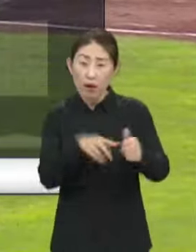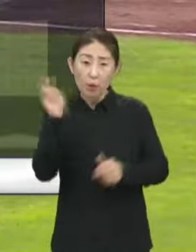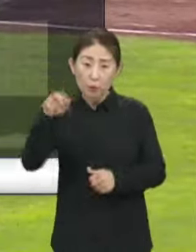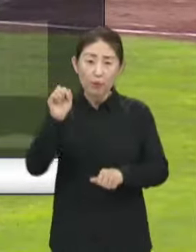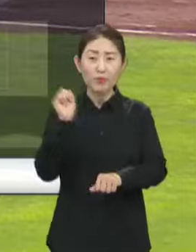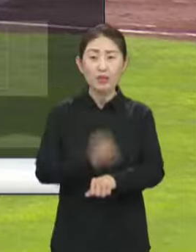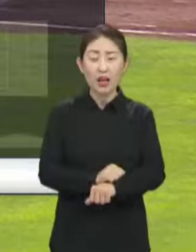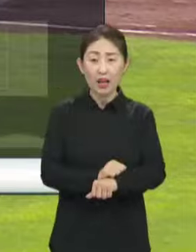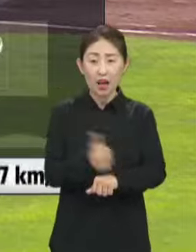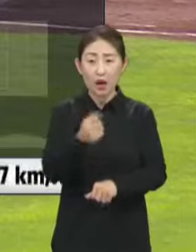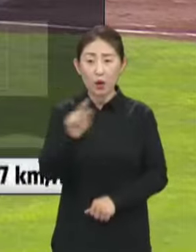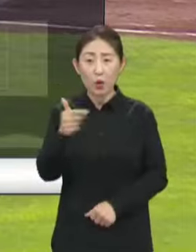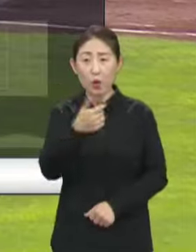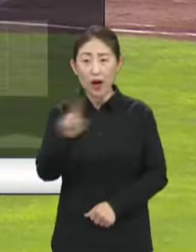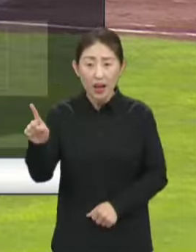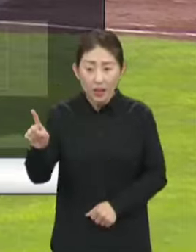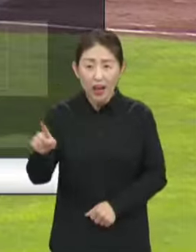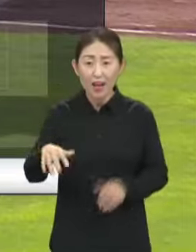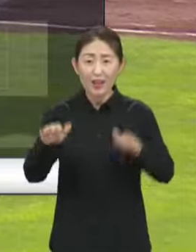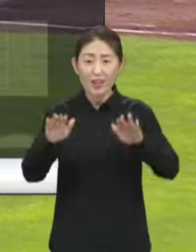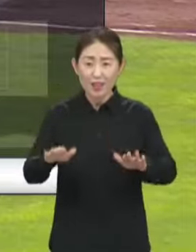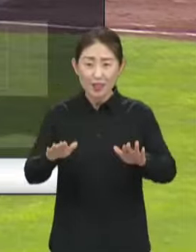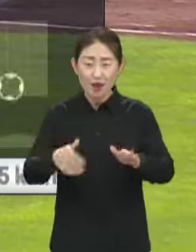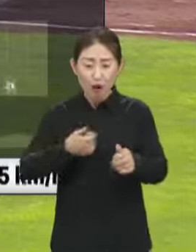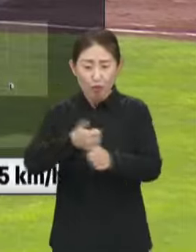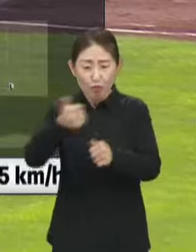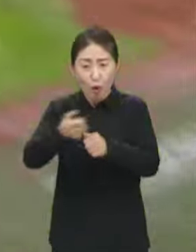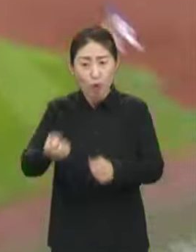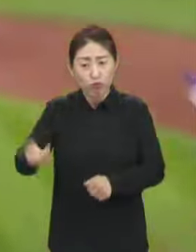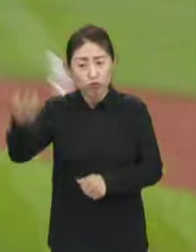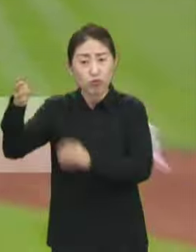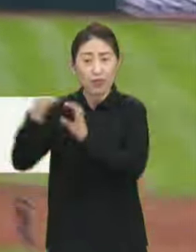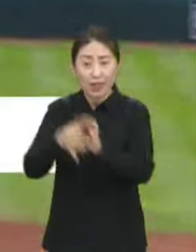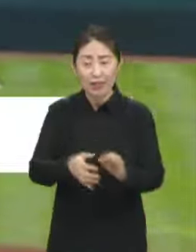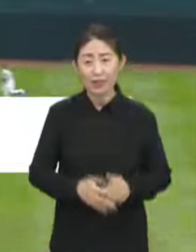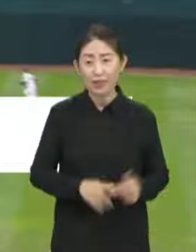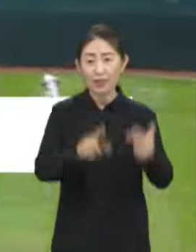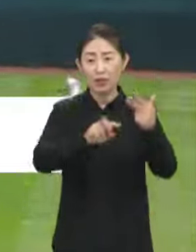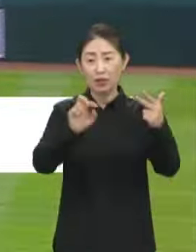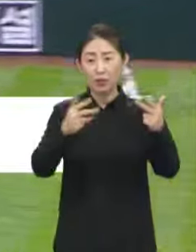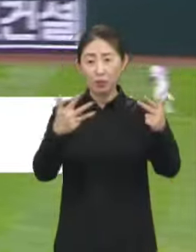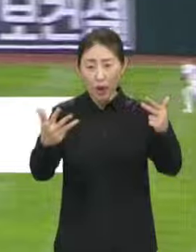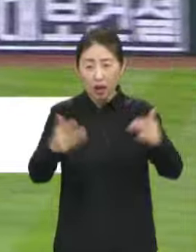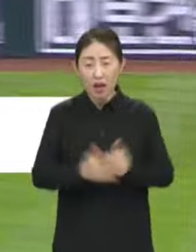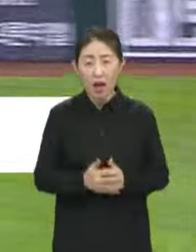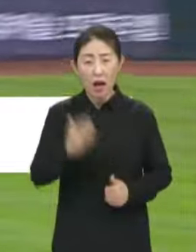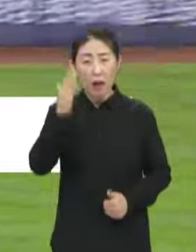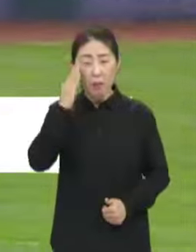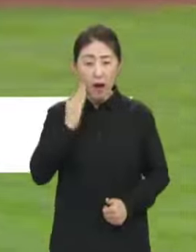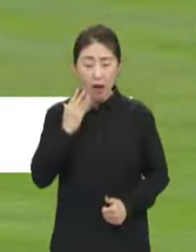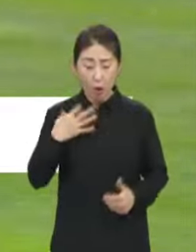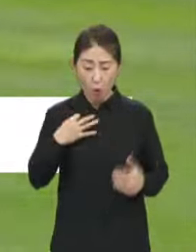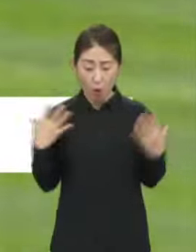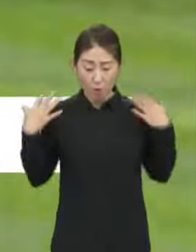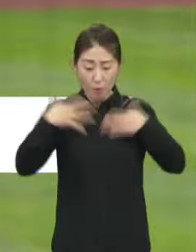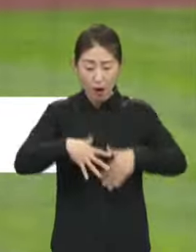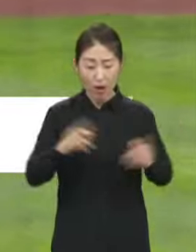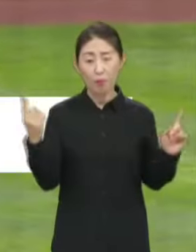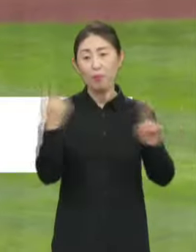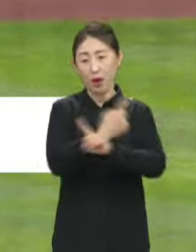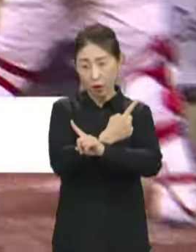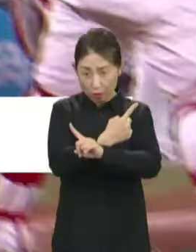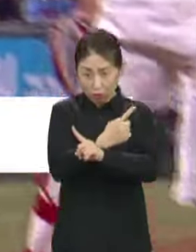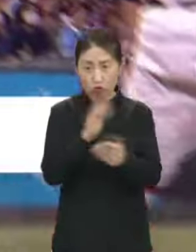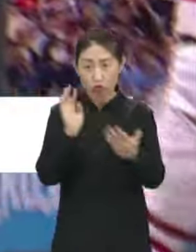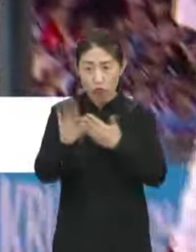힘입어 한화이글스의 파란 돌풍도 이어지고 있습니다. 지난달 28일 푸른 하늘을 나는 독수리라는 의미의